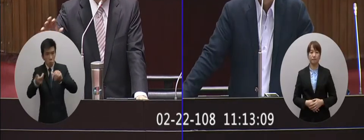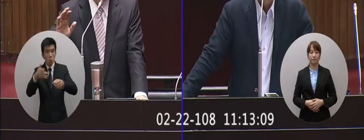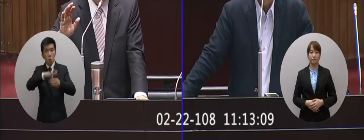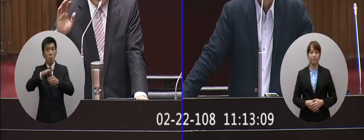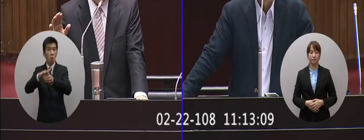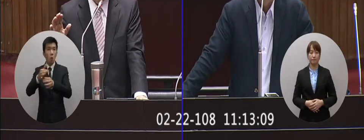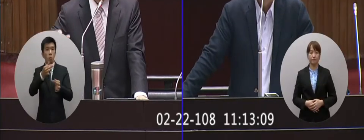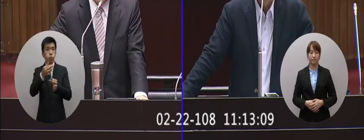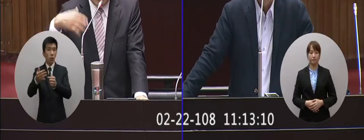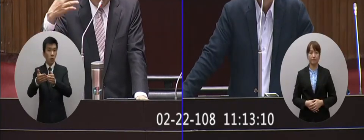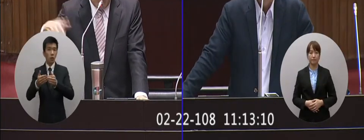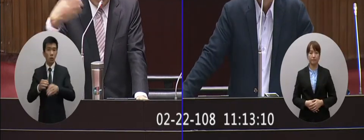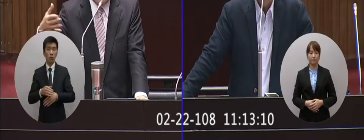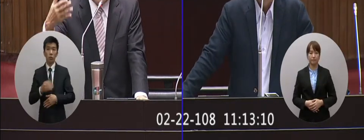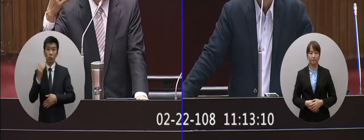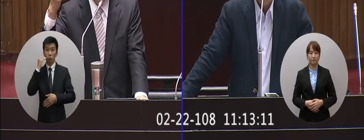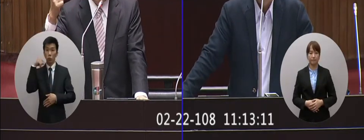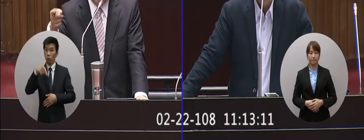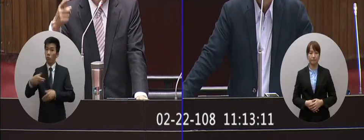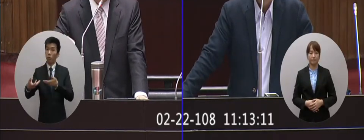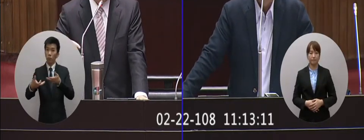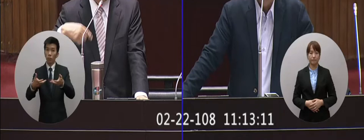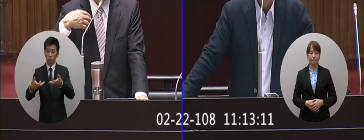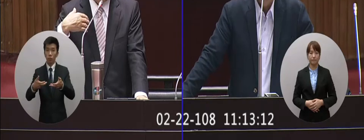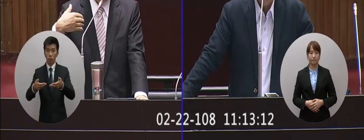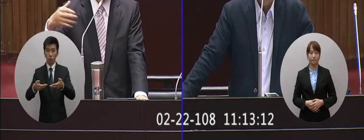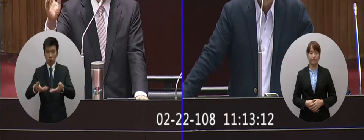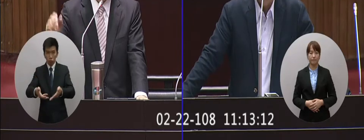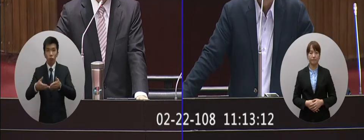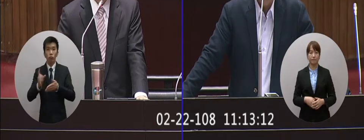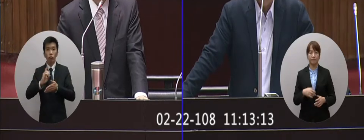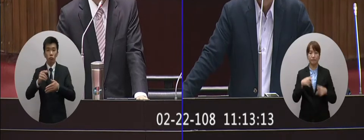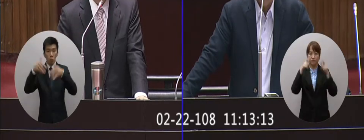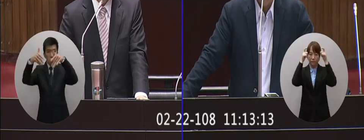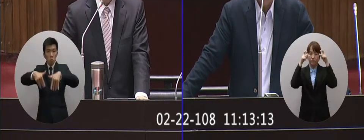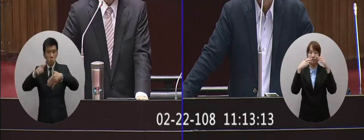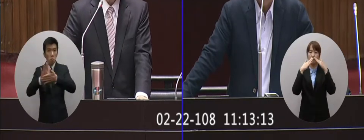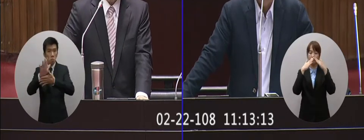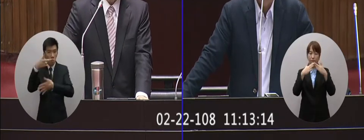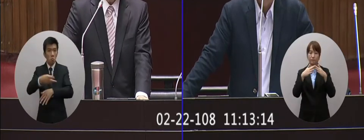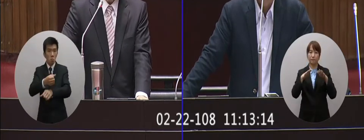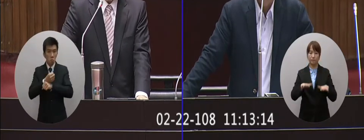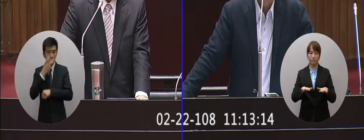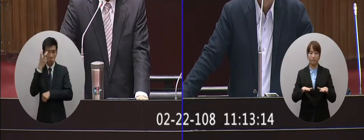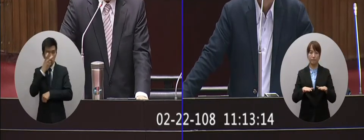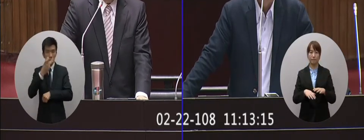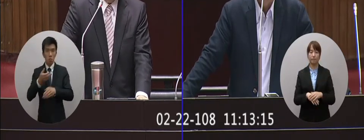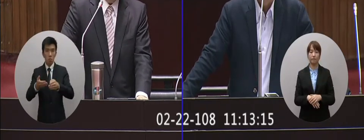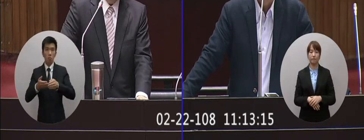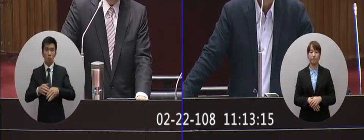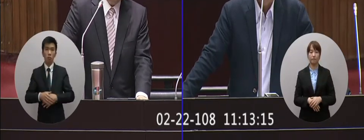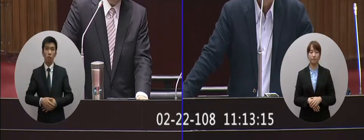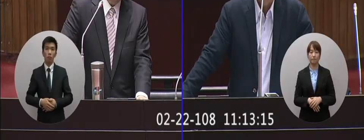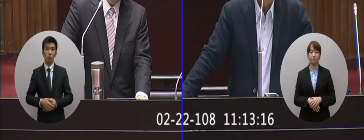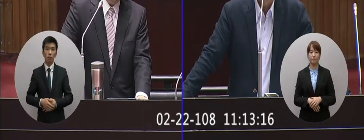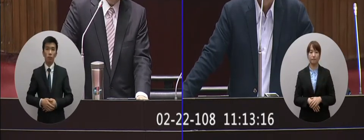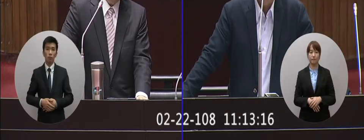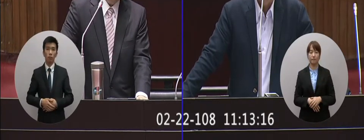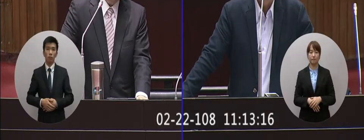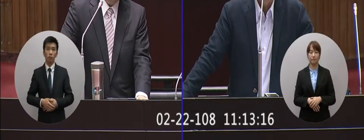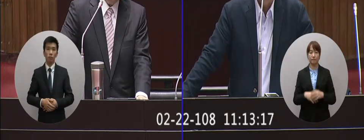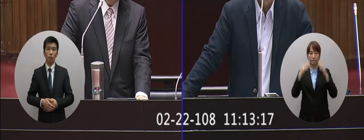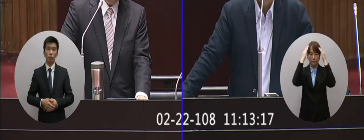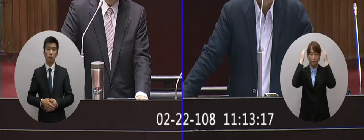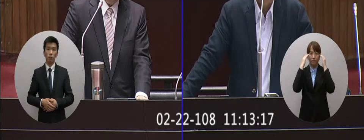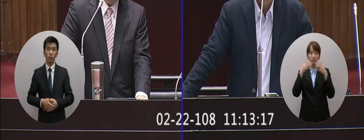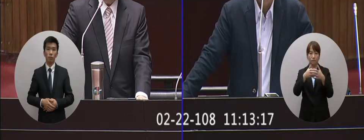款物件，确实有影爱赶紧伫雨后甲补。 其实高雄市即马系。那个